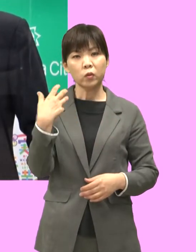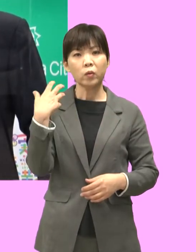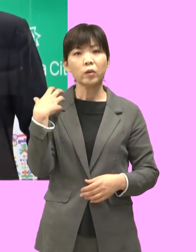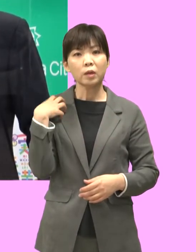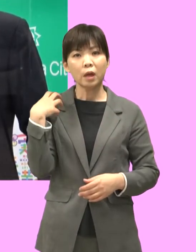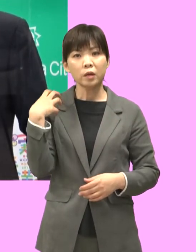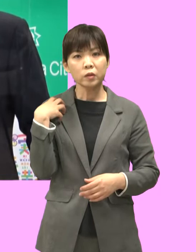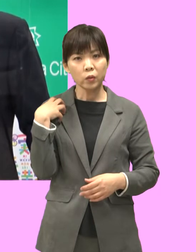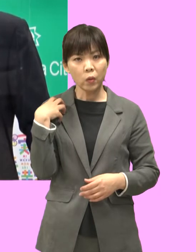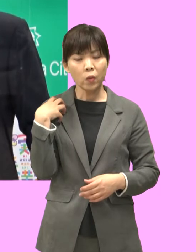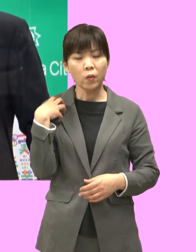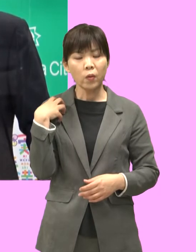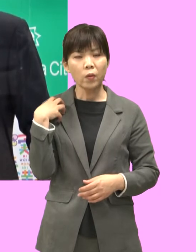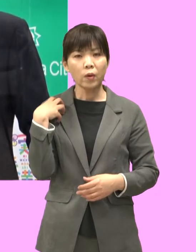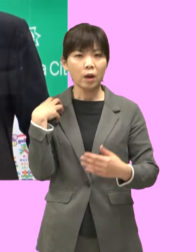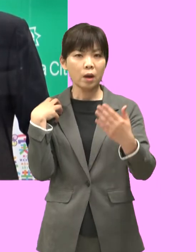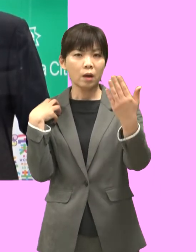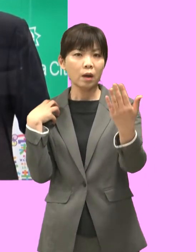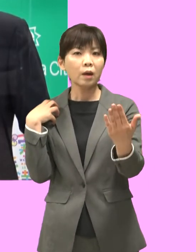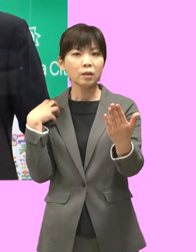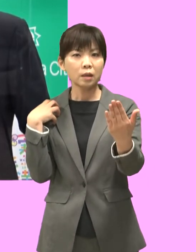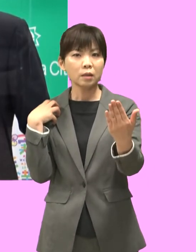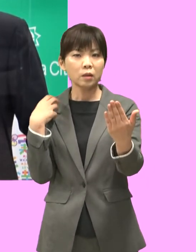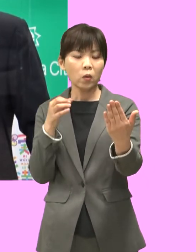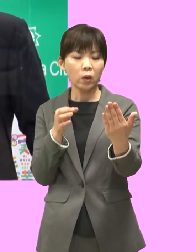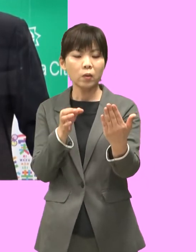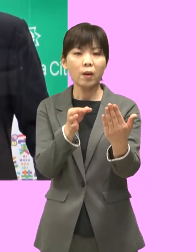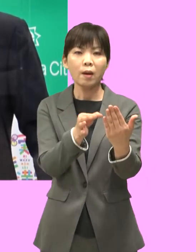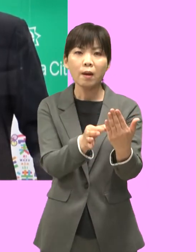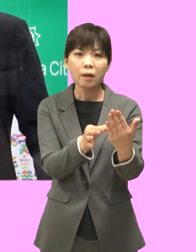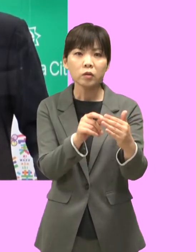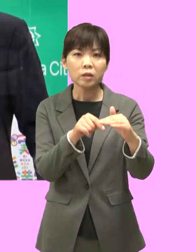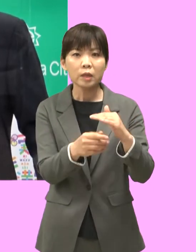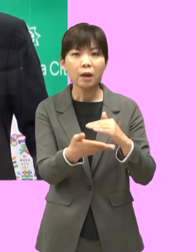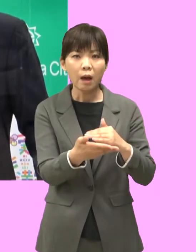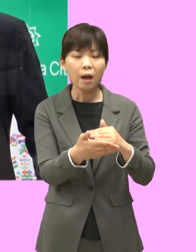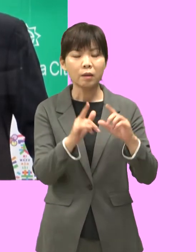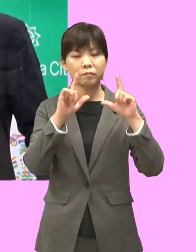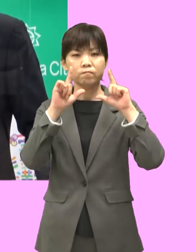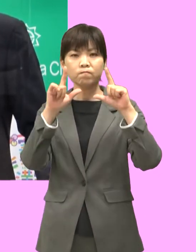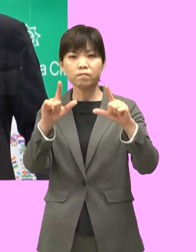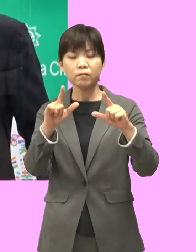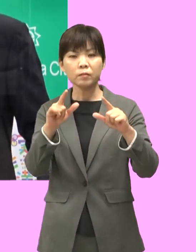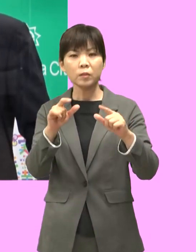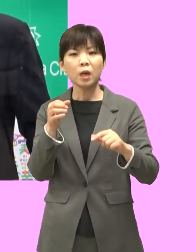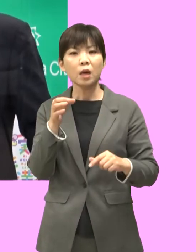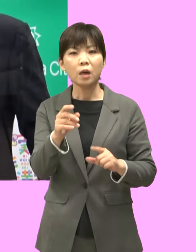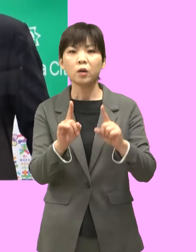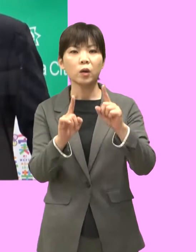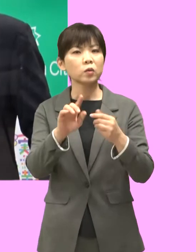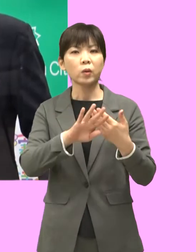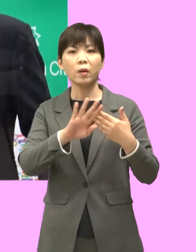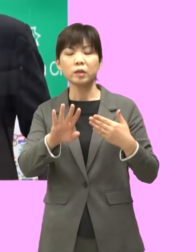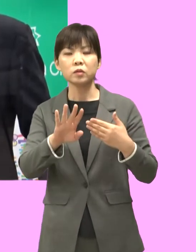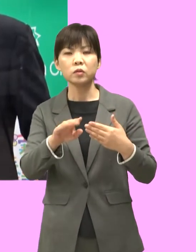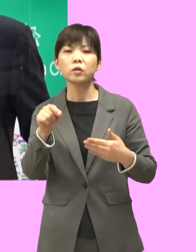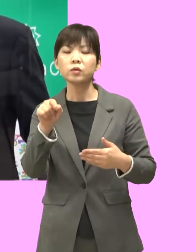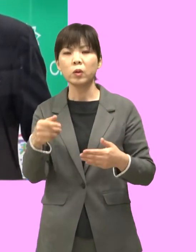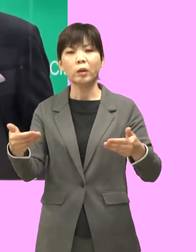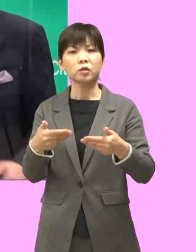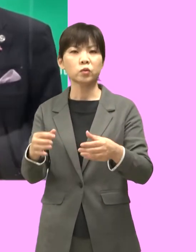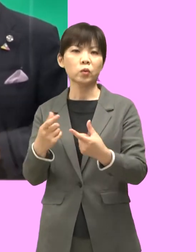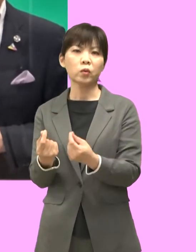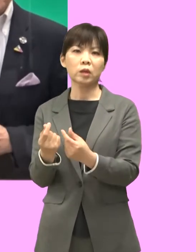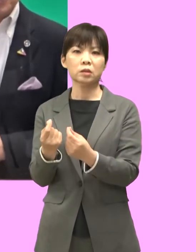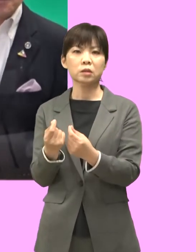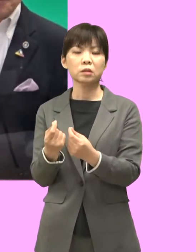というか ある方にお金を払って依頼するっていう、 まあ、お金払うかどうかは別ですね。それはだと普通の請負契約ですから。 あ、はい、 む